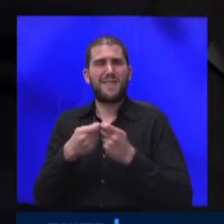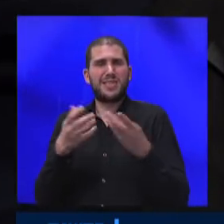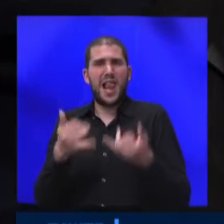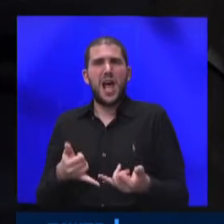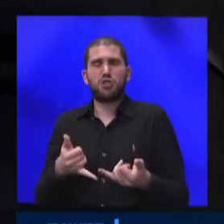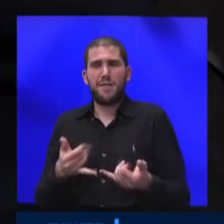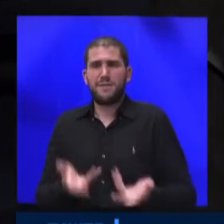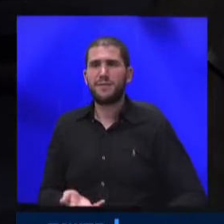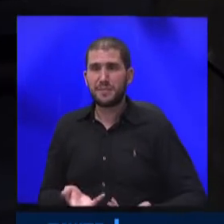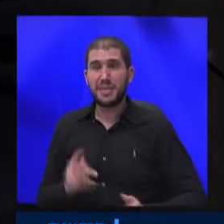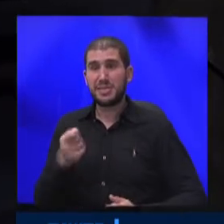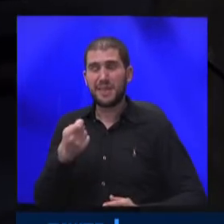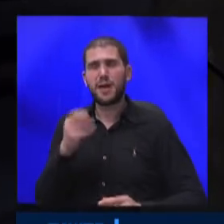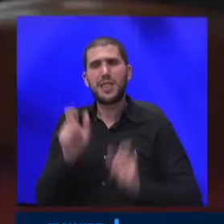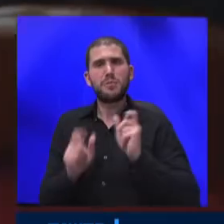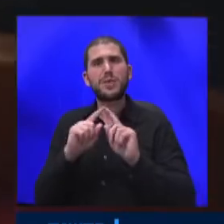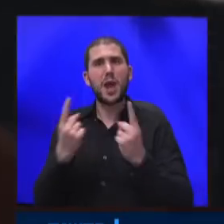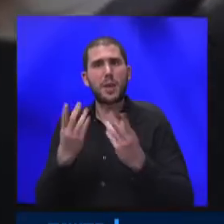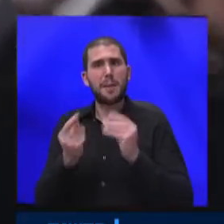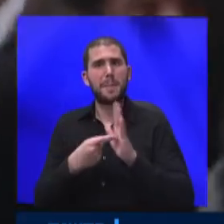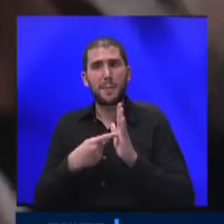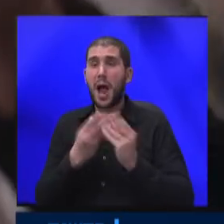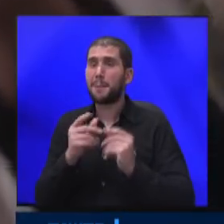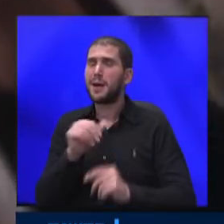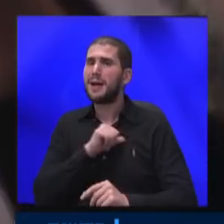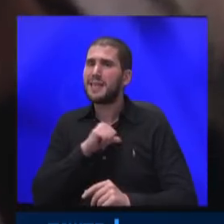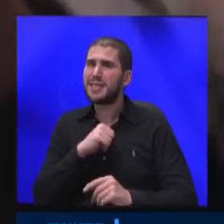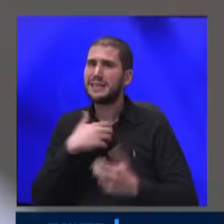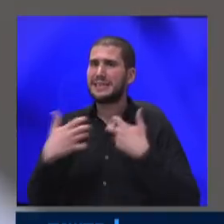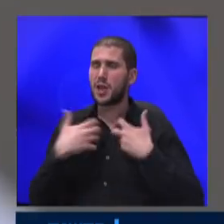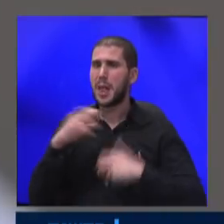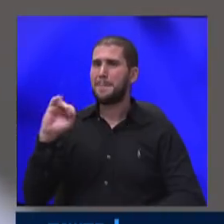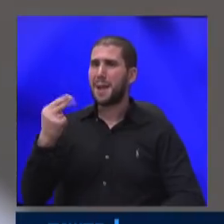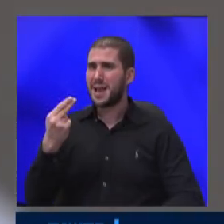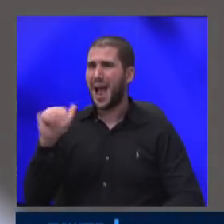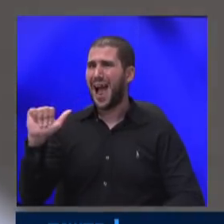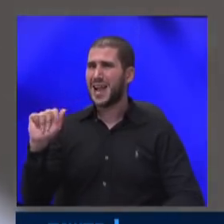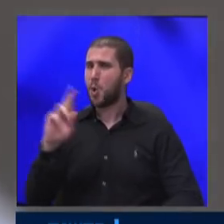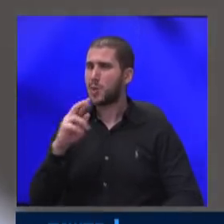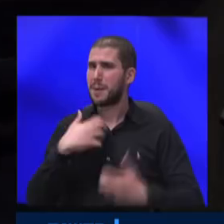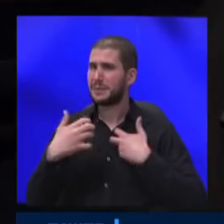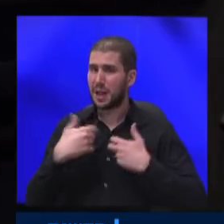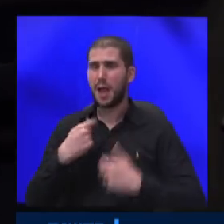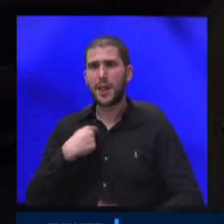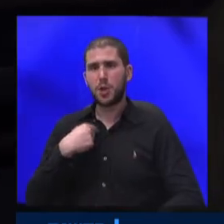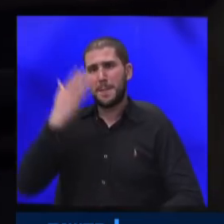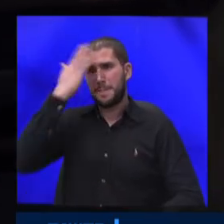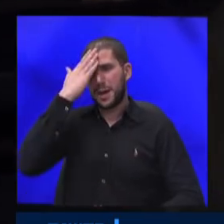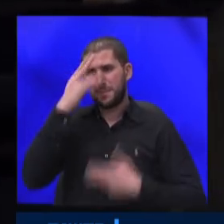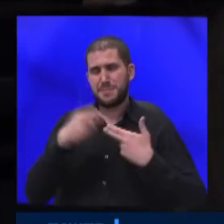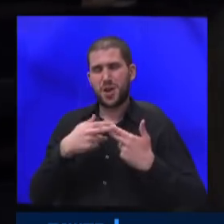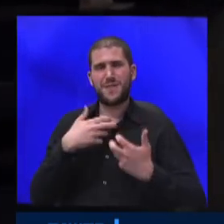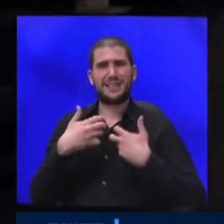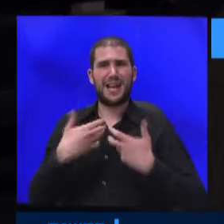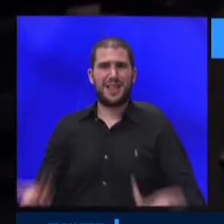אלינו עכשיו, דווקא לתוך דמויות אחרות הרבה פעמים. יש הרבה ענייני שחקנות של מאיה, שאגם רודברג משחקת, שאנחנו מכירים